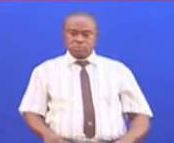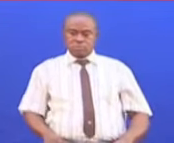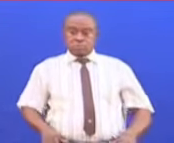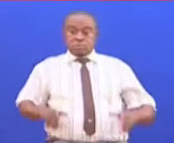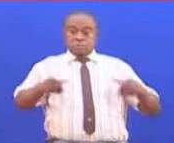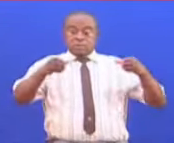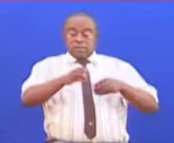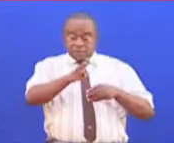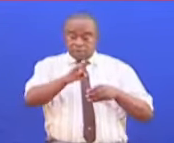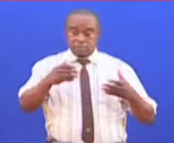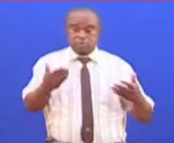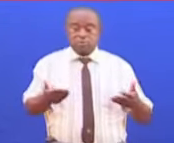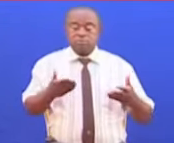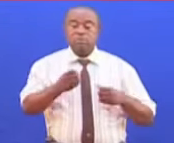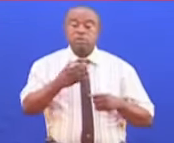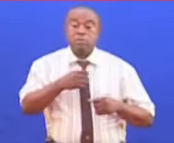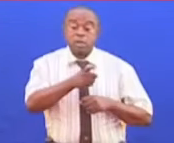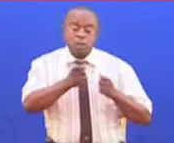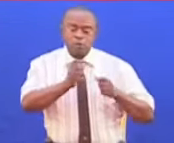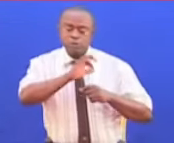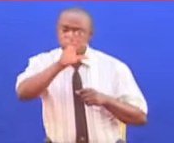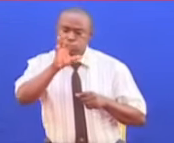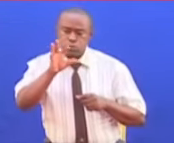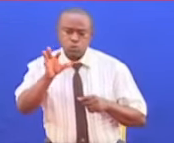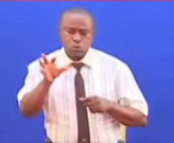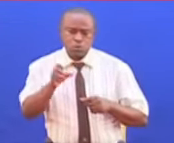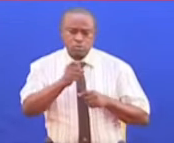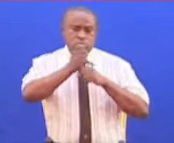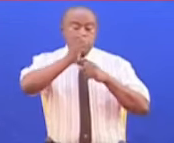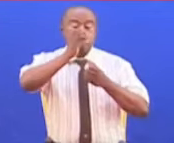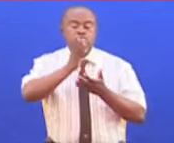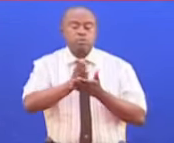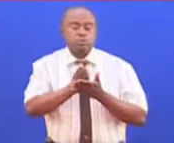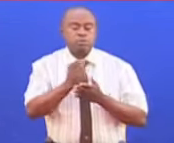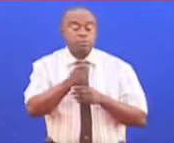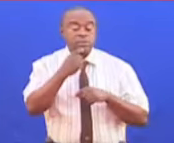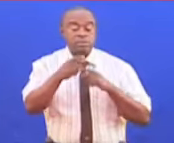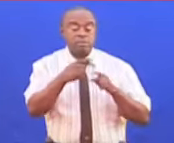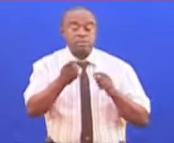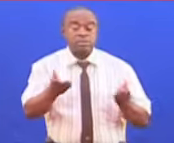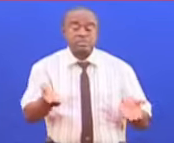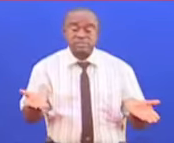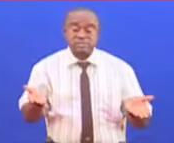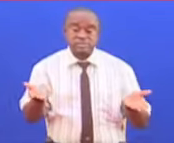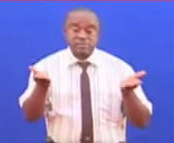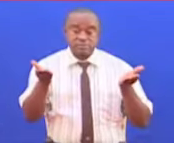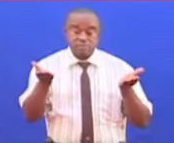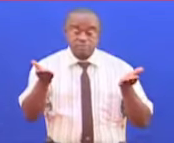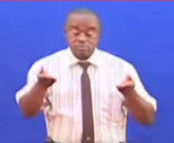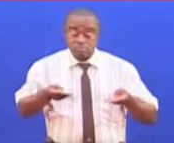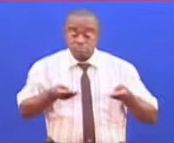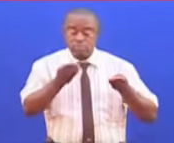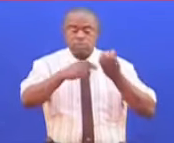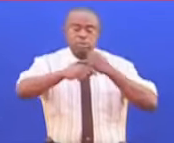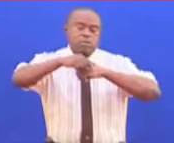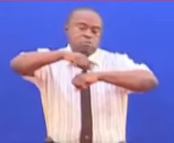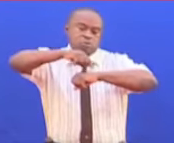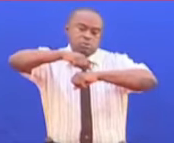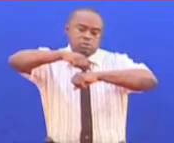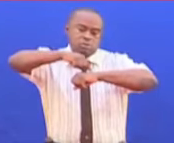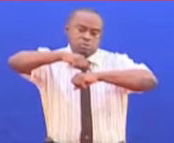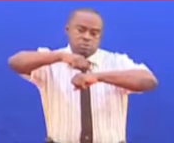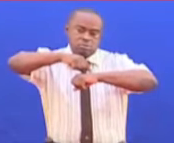Kama yako imak wak wote Kaka feda za miradi Ya maele zin pelek kwa wakatipu